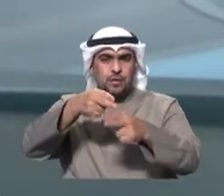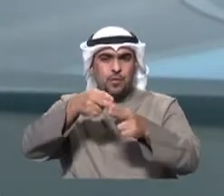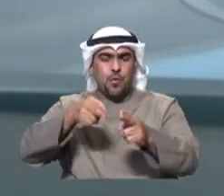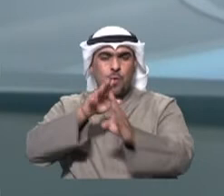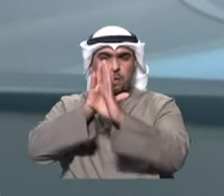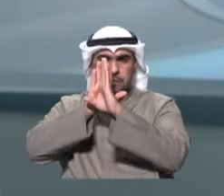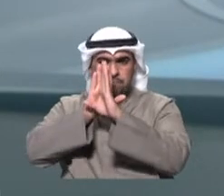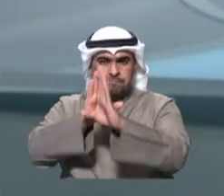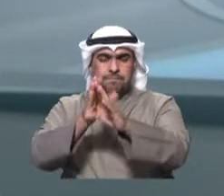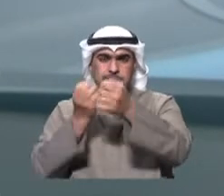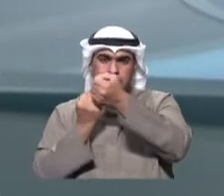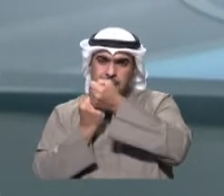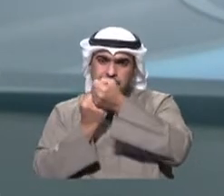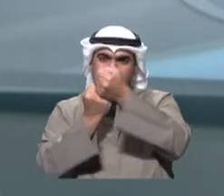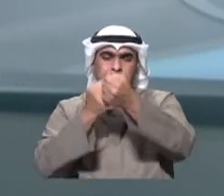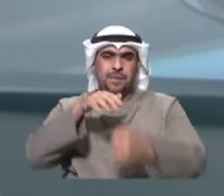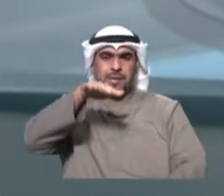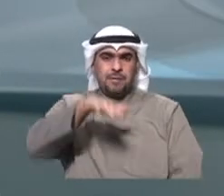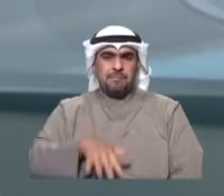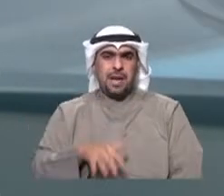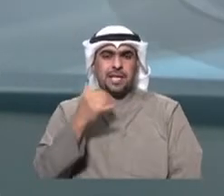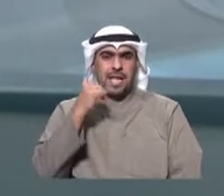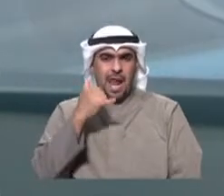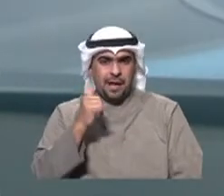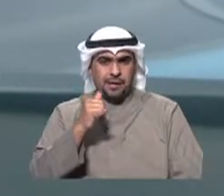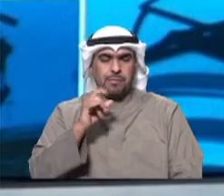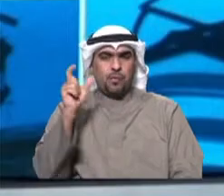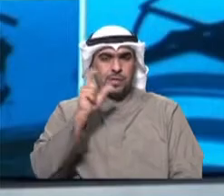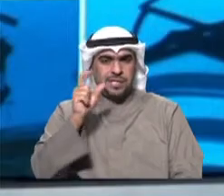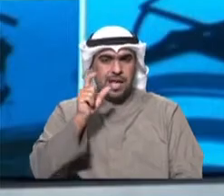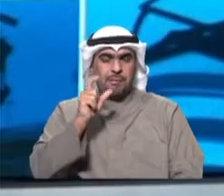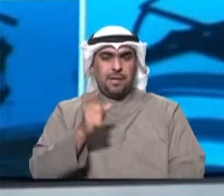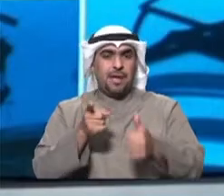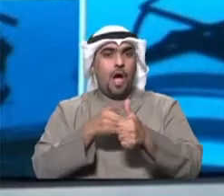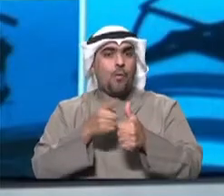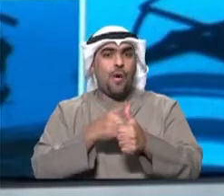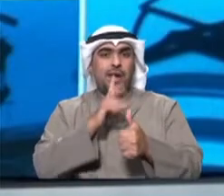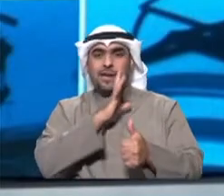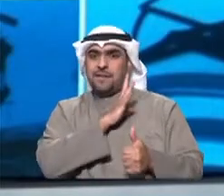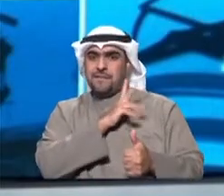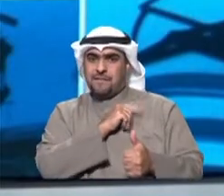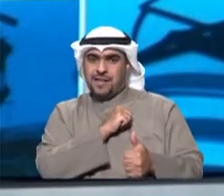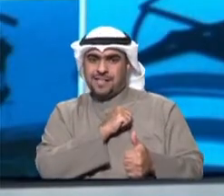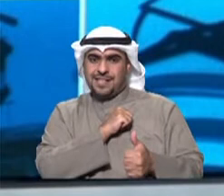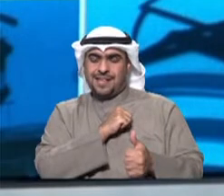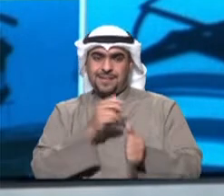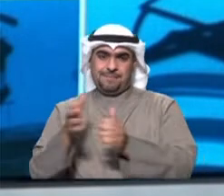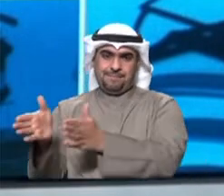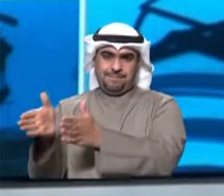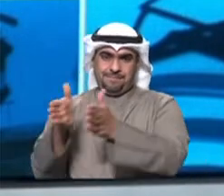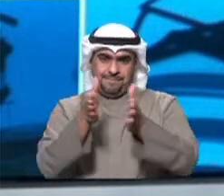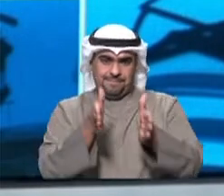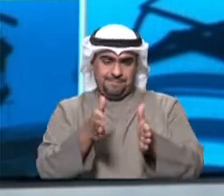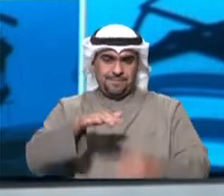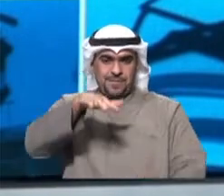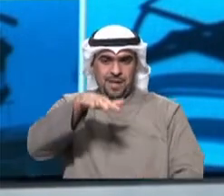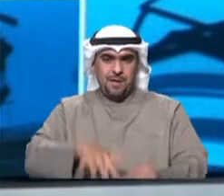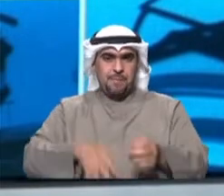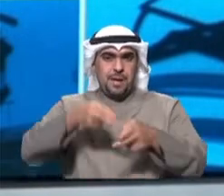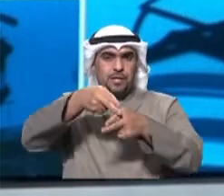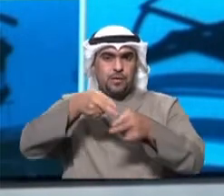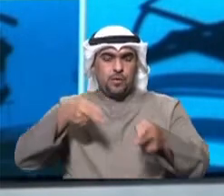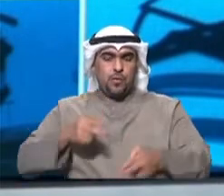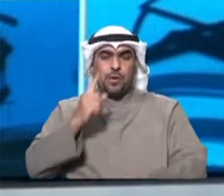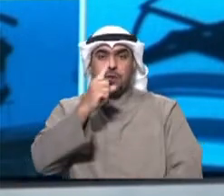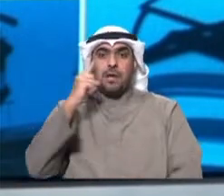العادلة وعلى رأسها القضية الفلسطينية. ونتيجة لدور الكويت الكبير في التوفيق بين الدول وإغاثة